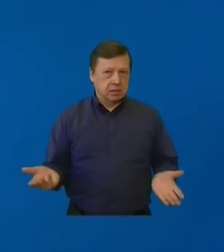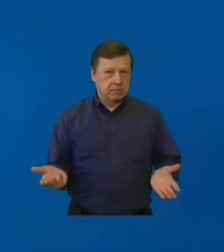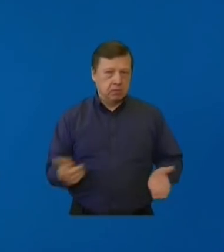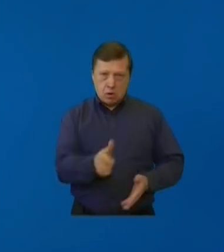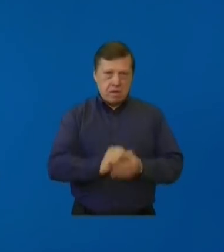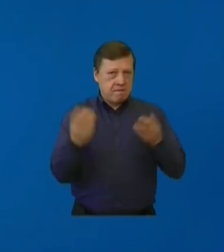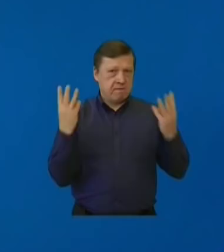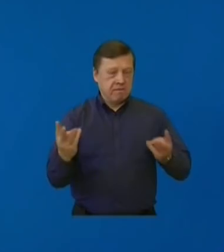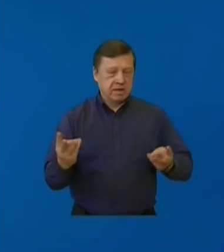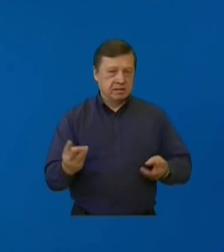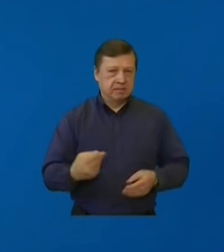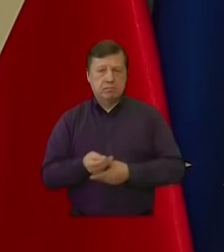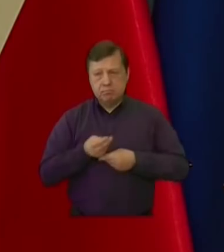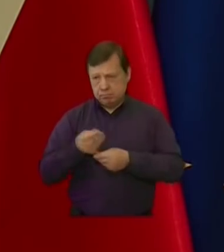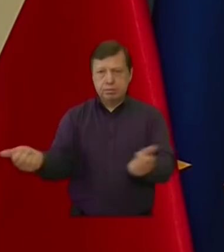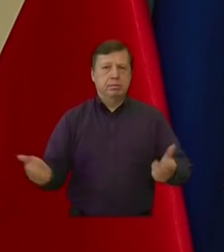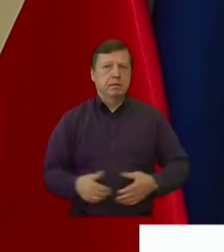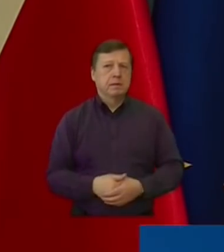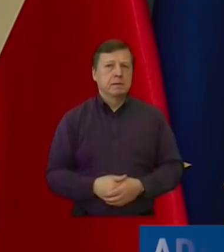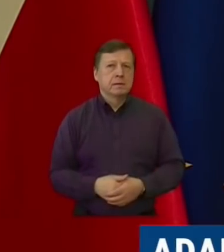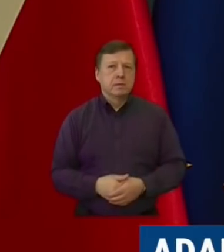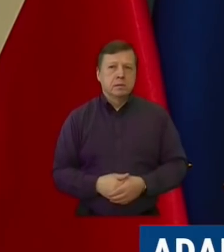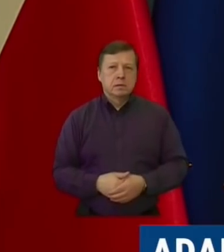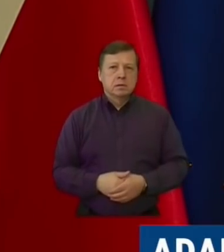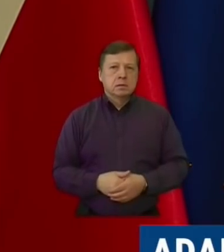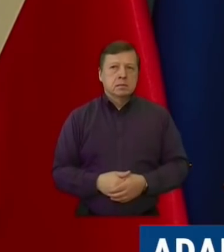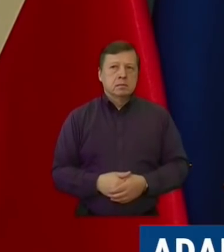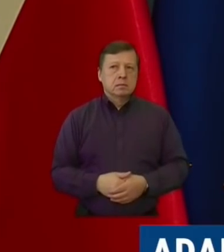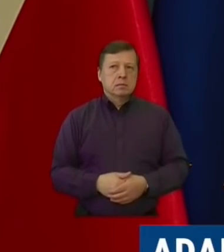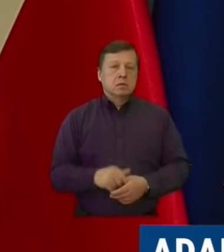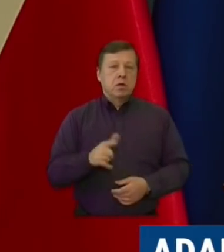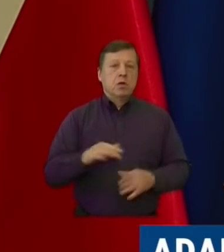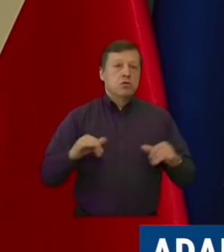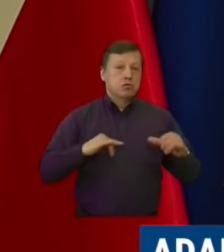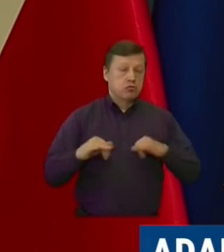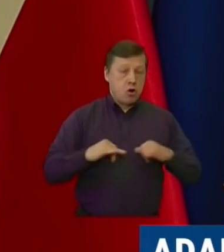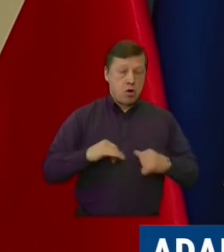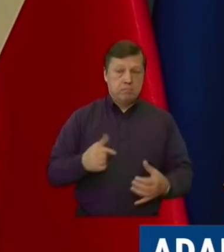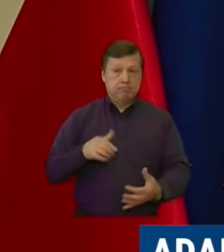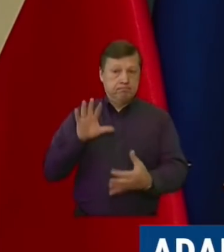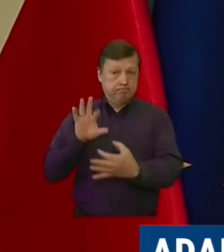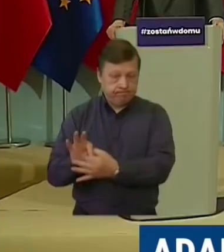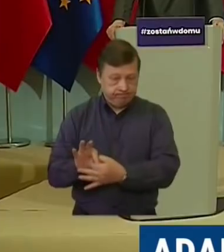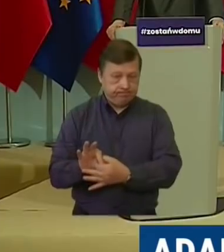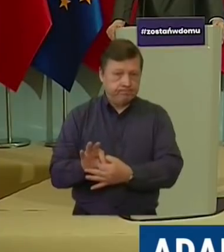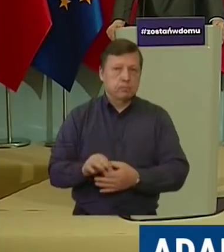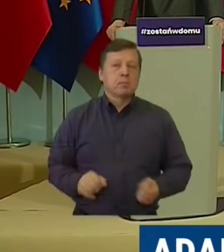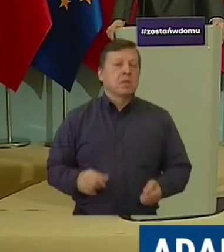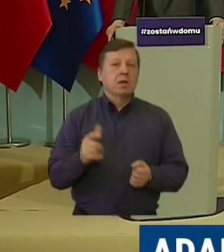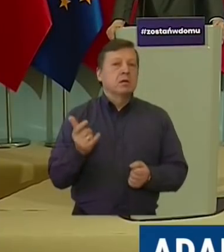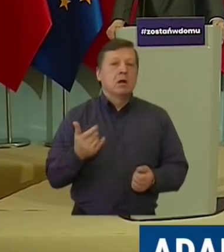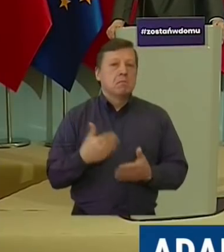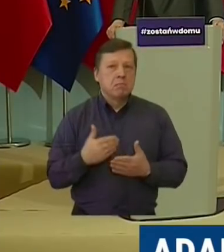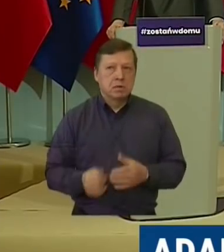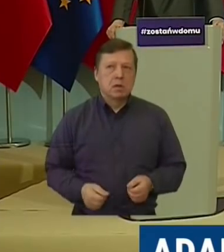bardzo ważną cechą tego naszego rozwiązania. Współdziałanie z rządem w zakresie realizacji tego programu polega przede wszystkim na